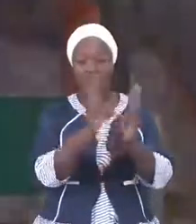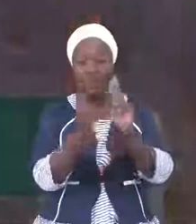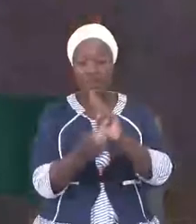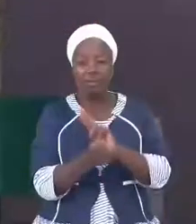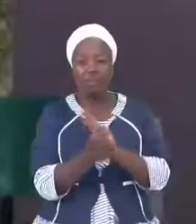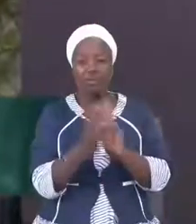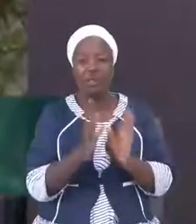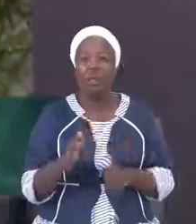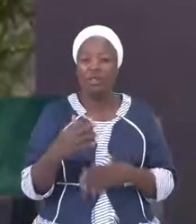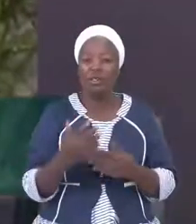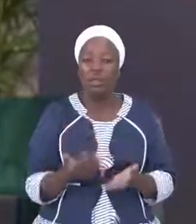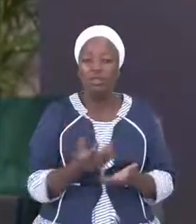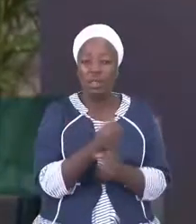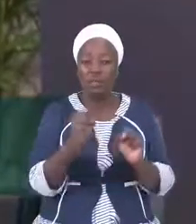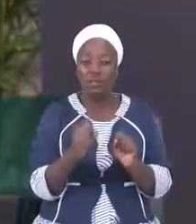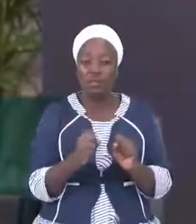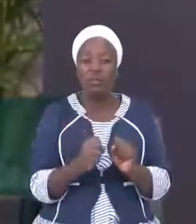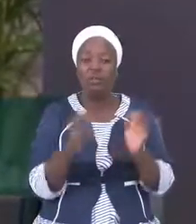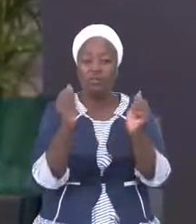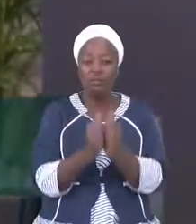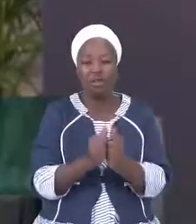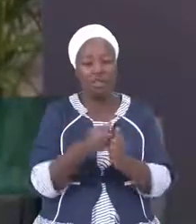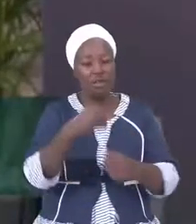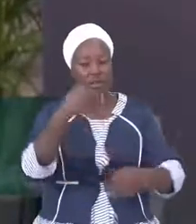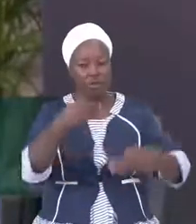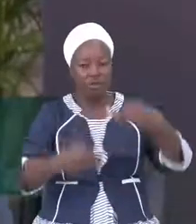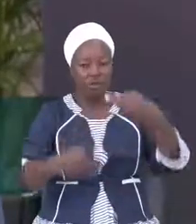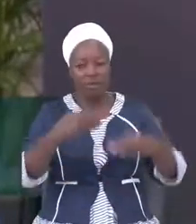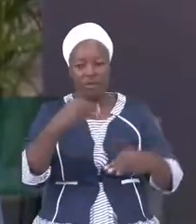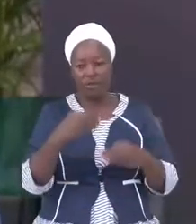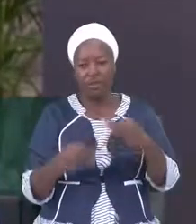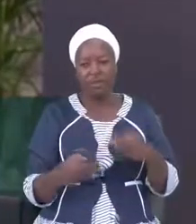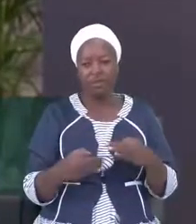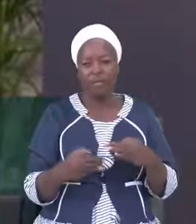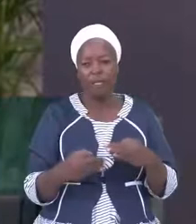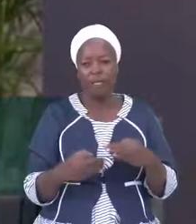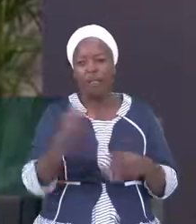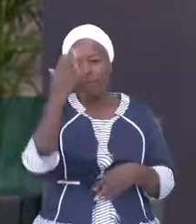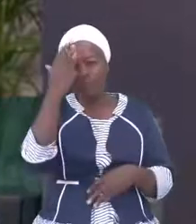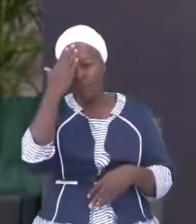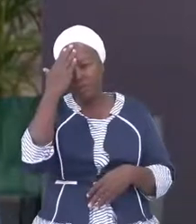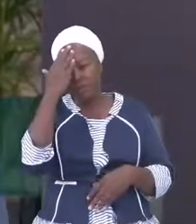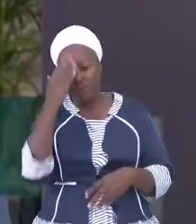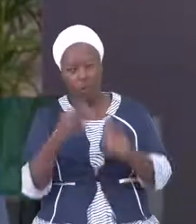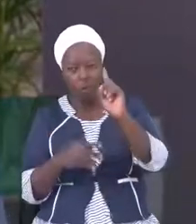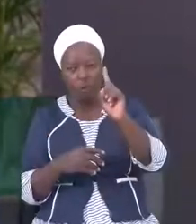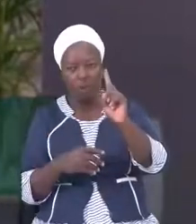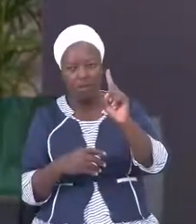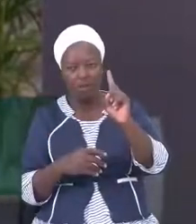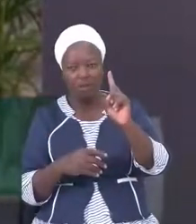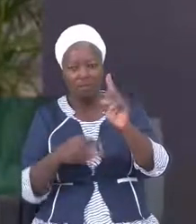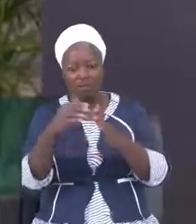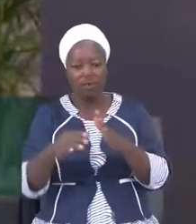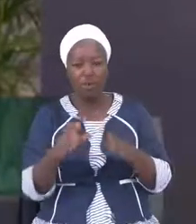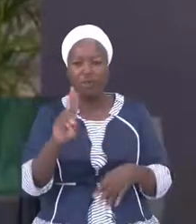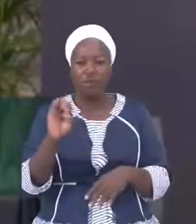rédemption gracieuse avec la justification réalisée. 1. Réaffirmée. 2.